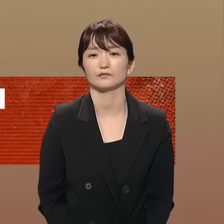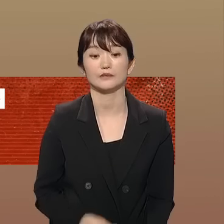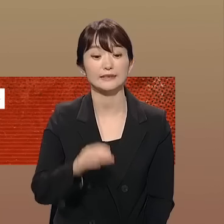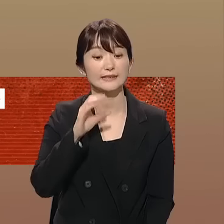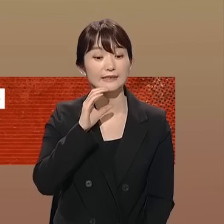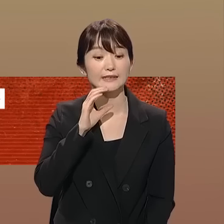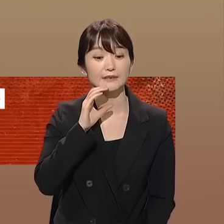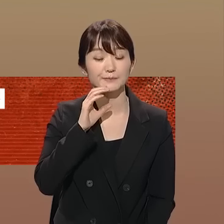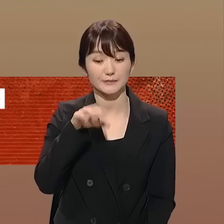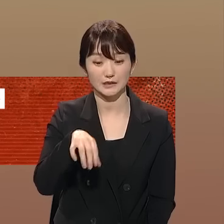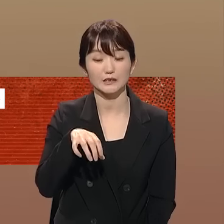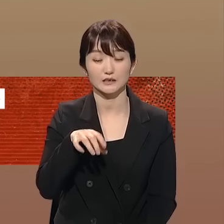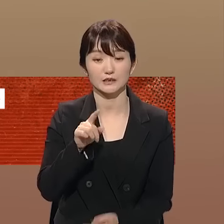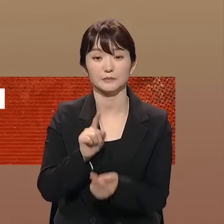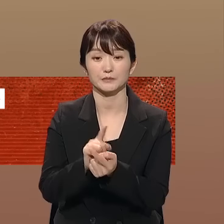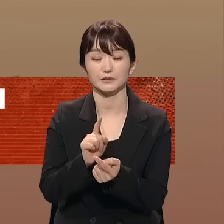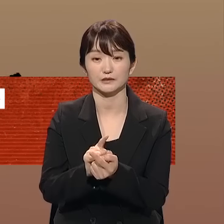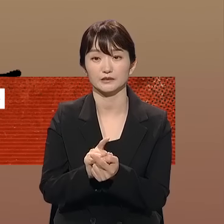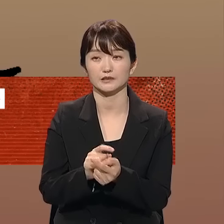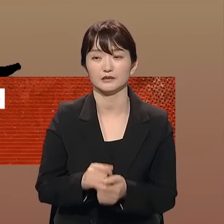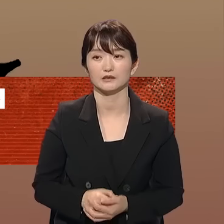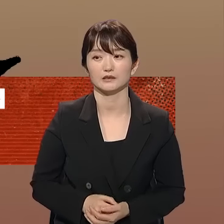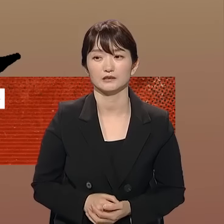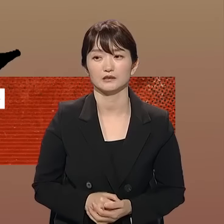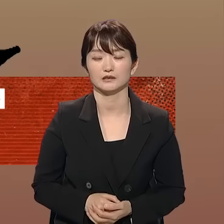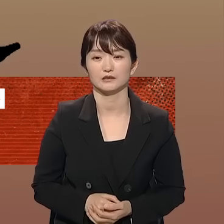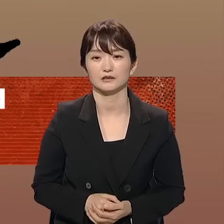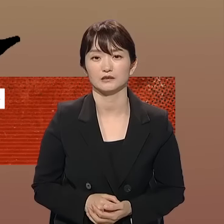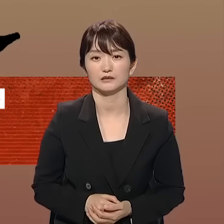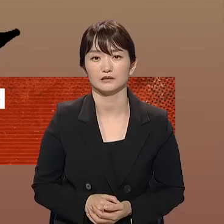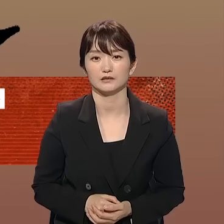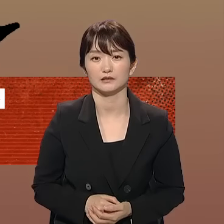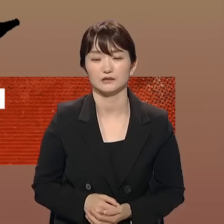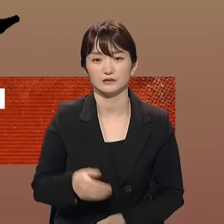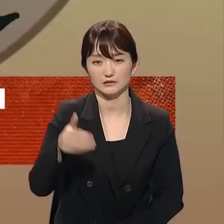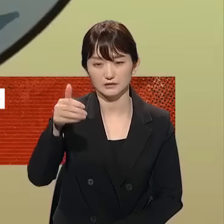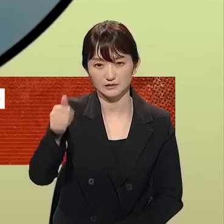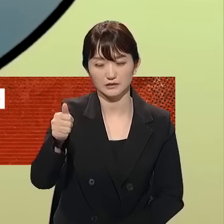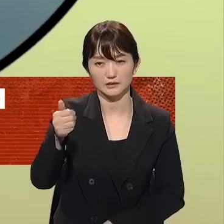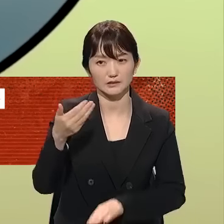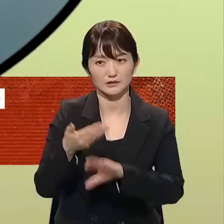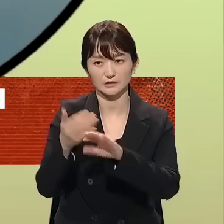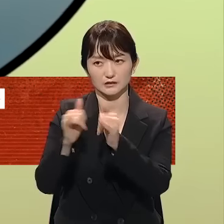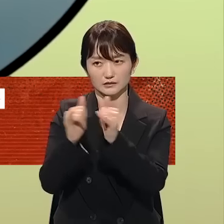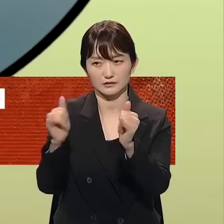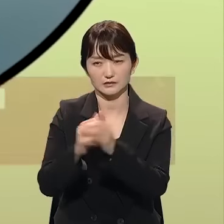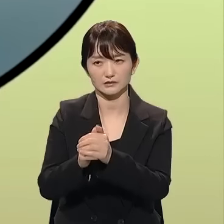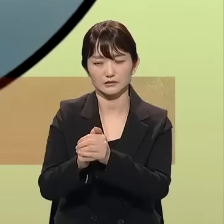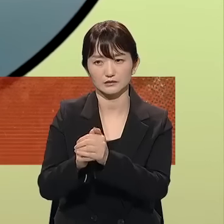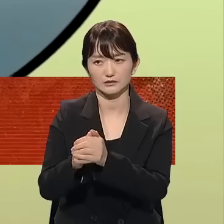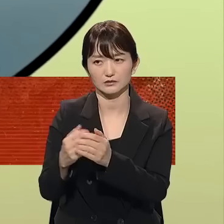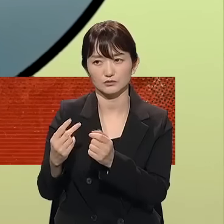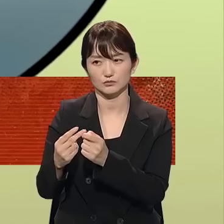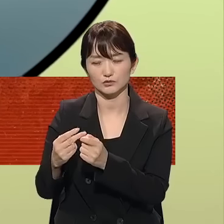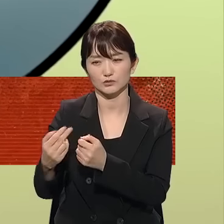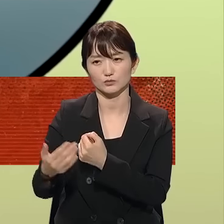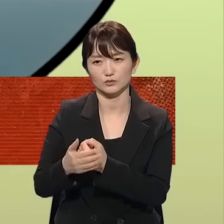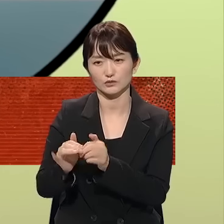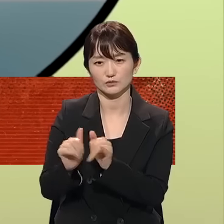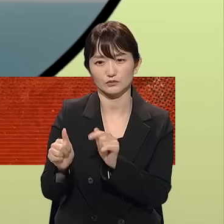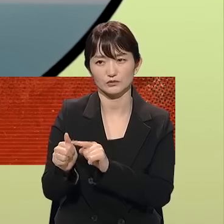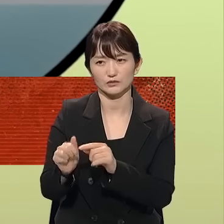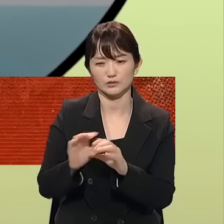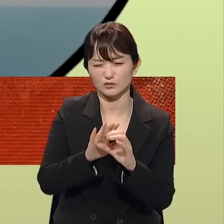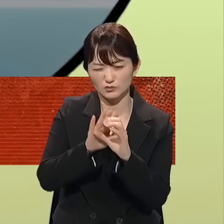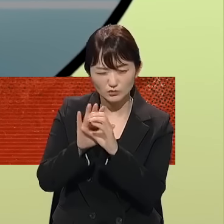카페 사장이니까 그 사장도 다른 사람이 카페 주인이고 바지 사장이었고 코로나 시작하고 장사가 안 되니까 그나마 가게에서